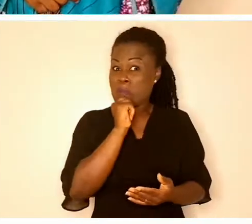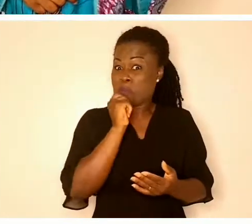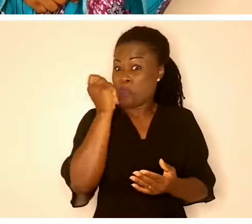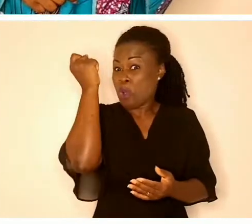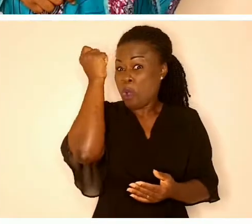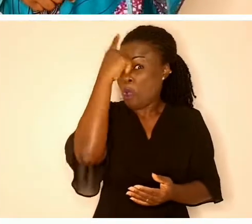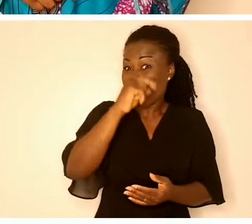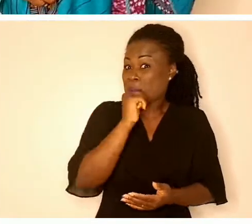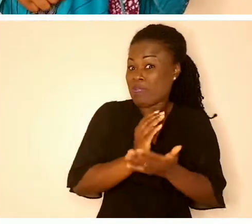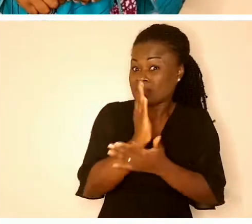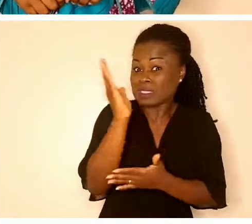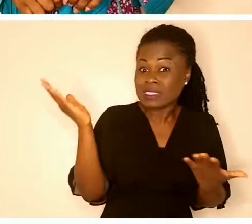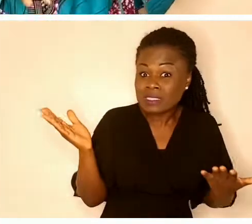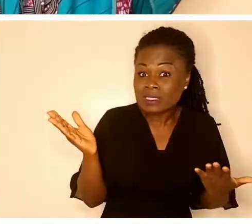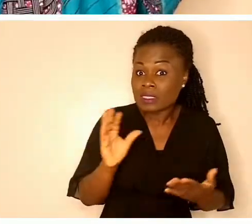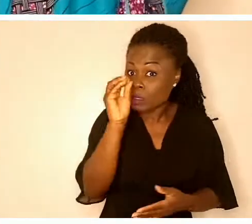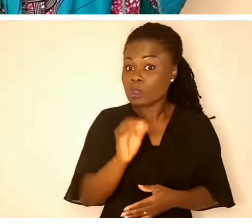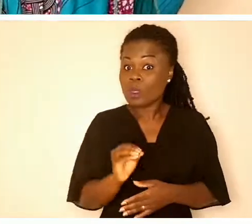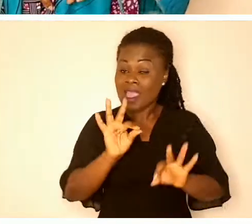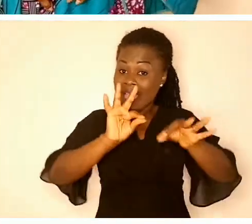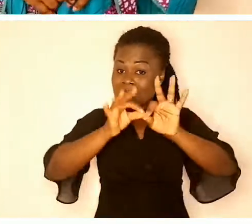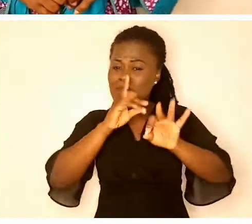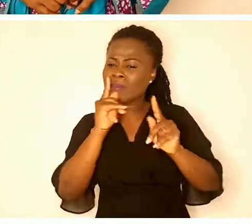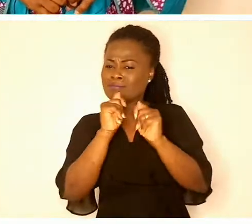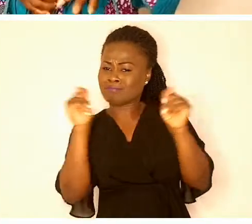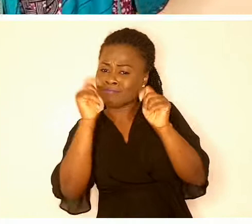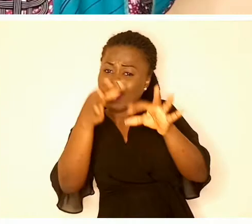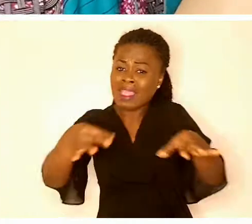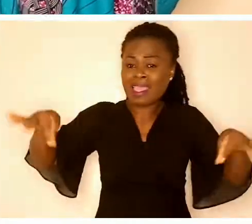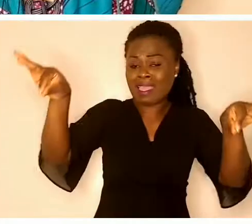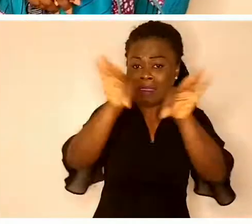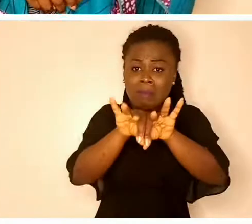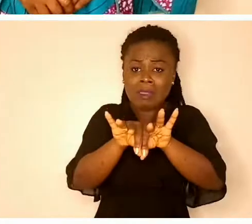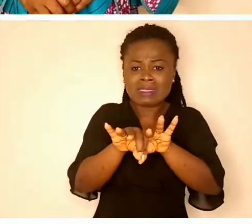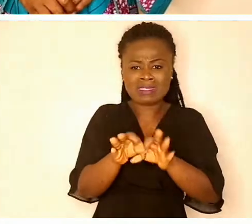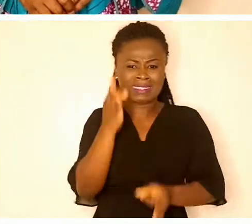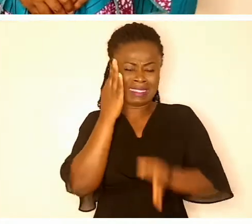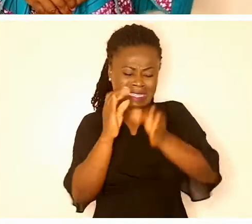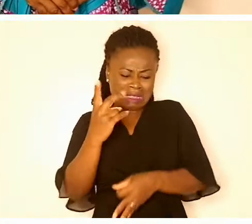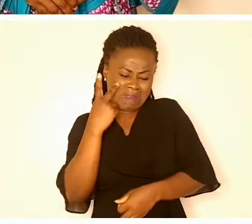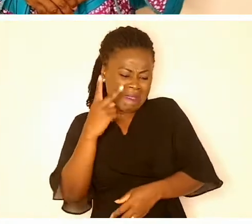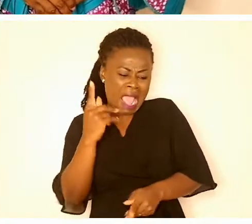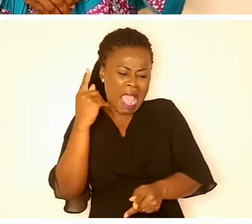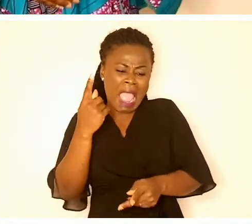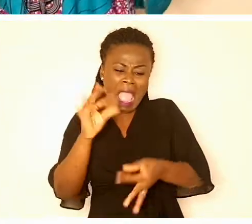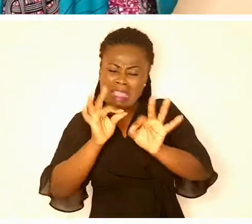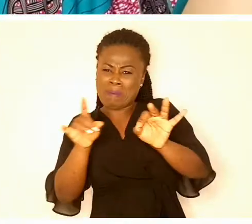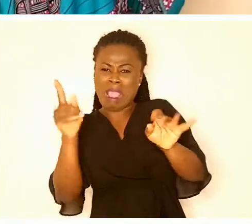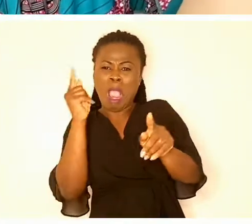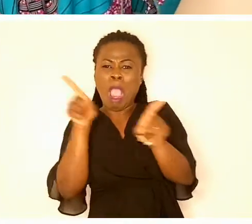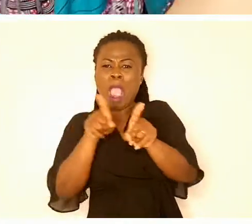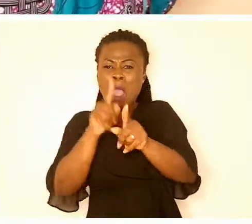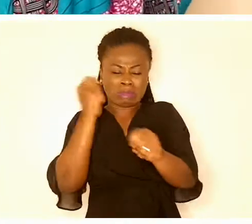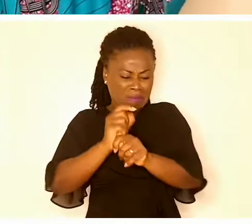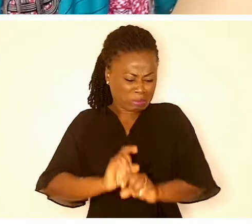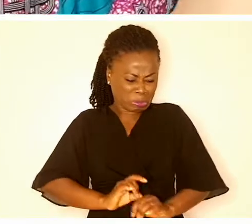Comprenez donc que l'interprète est très important. Alors si vous méprisez le travail de l'interprète, cela dénote